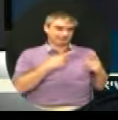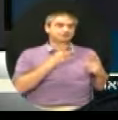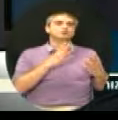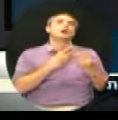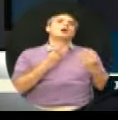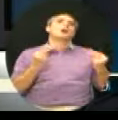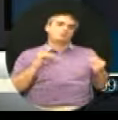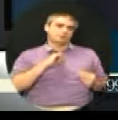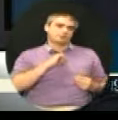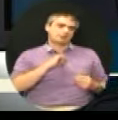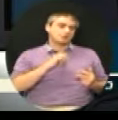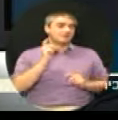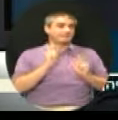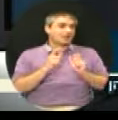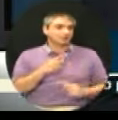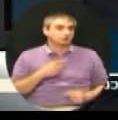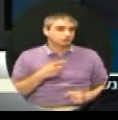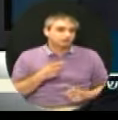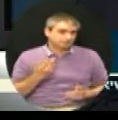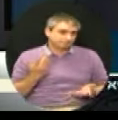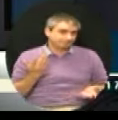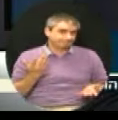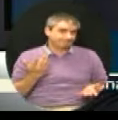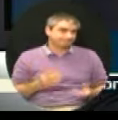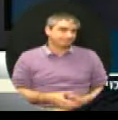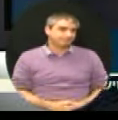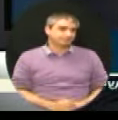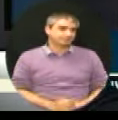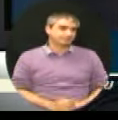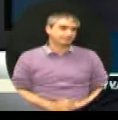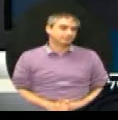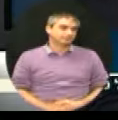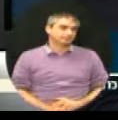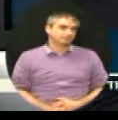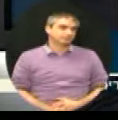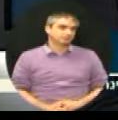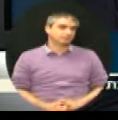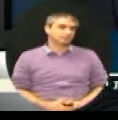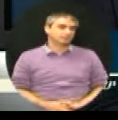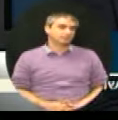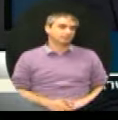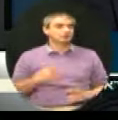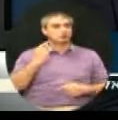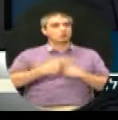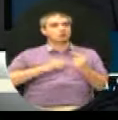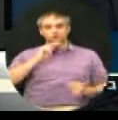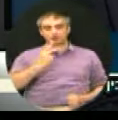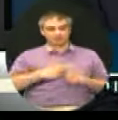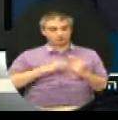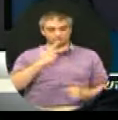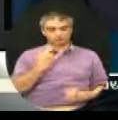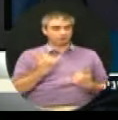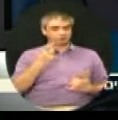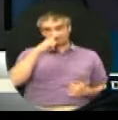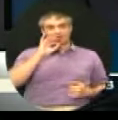יש המון התעניינות. ואנשים שבעצם היו דור שני ודור שלישי,